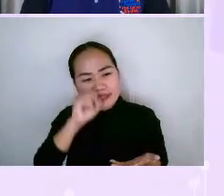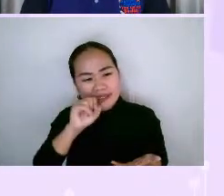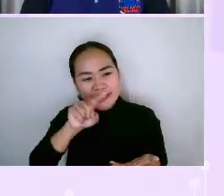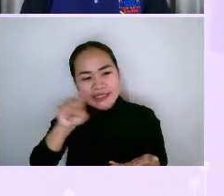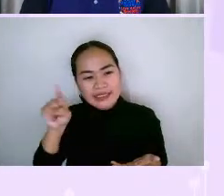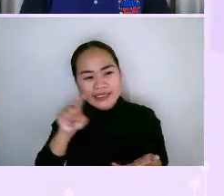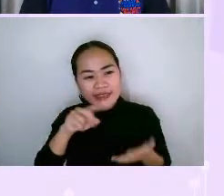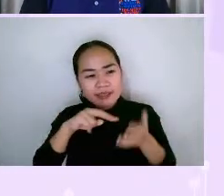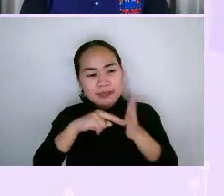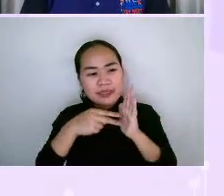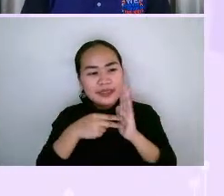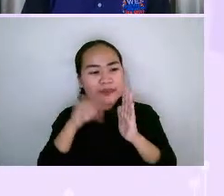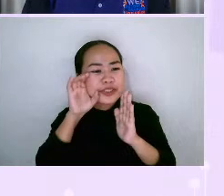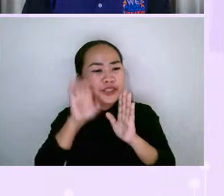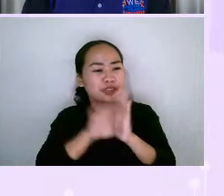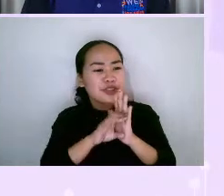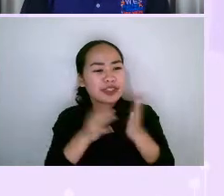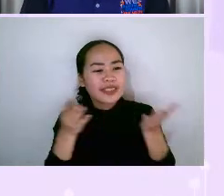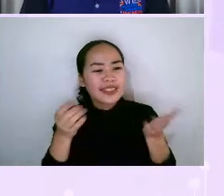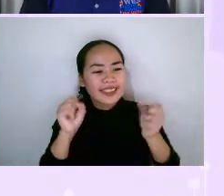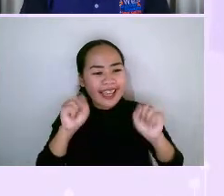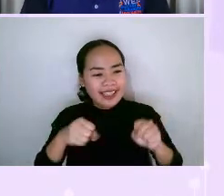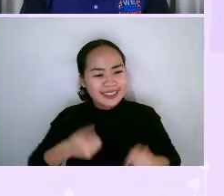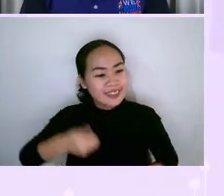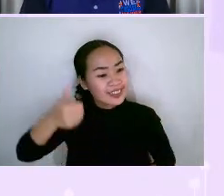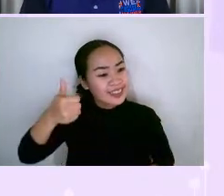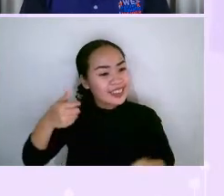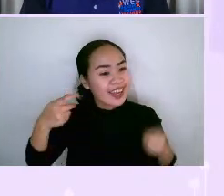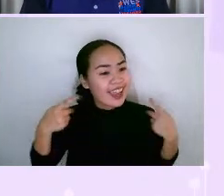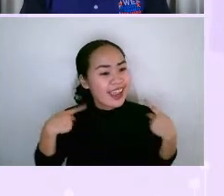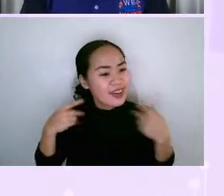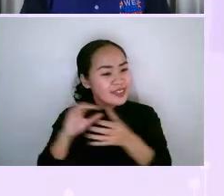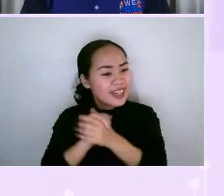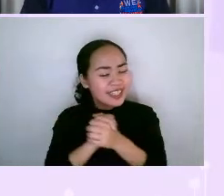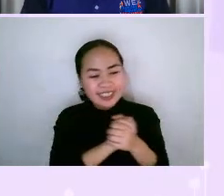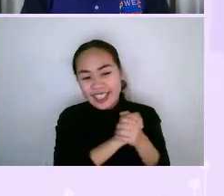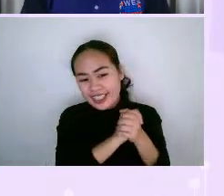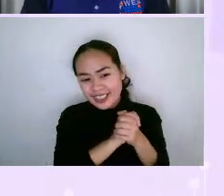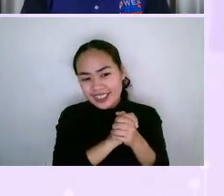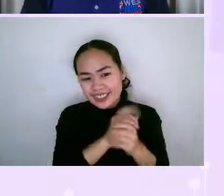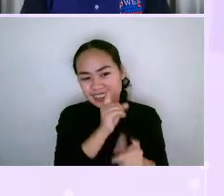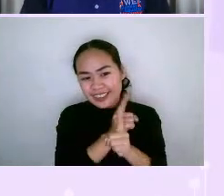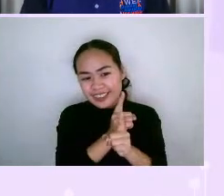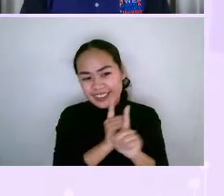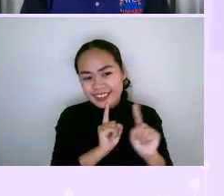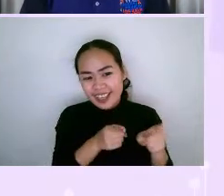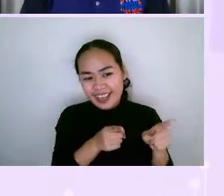Meron na daw po tayong winner. Congratulations po. At ang tamang sagot ay